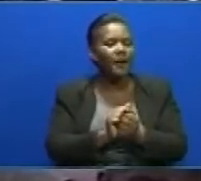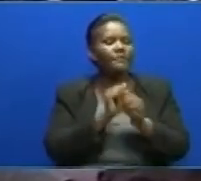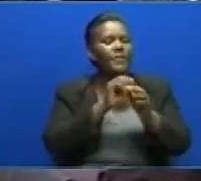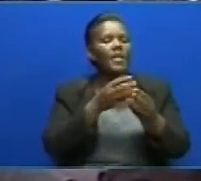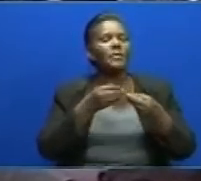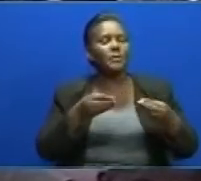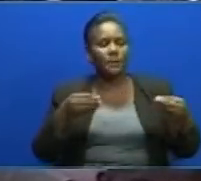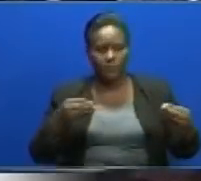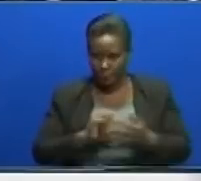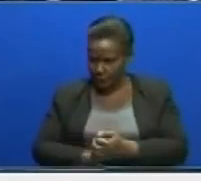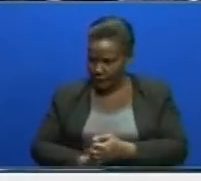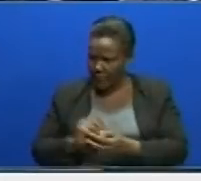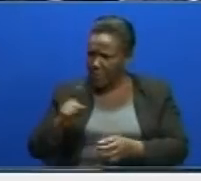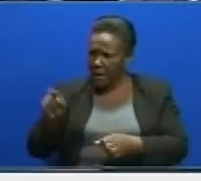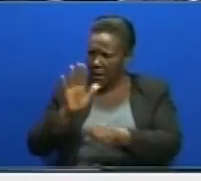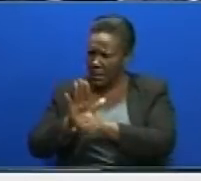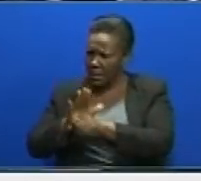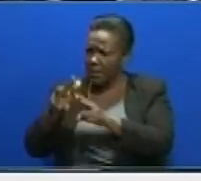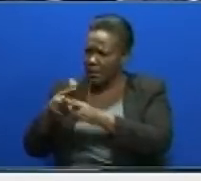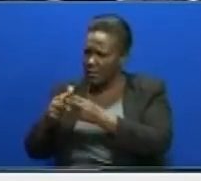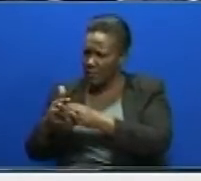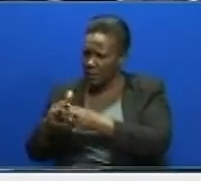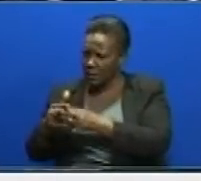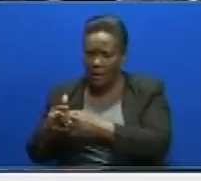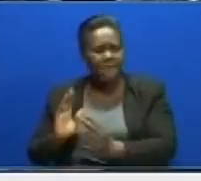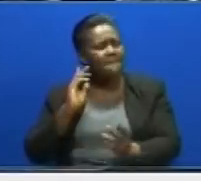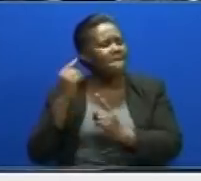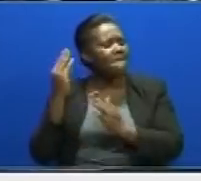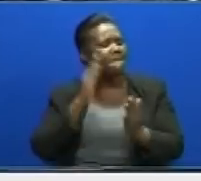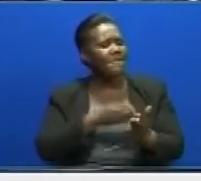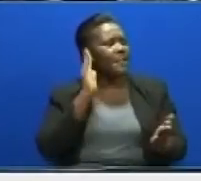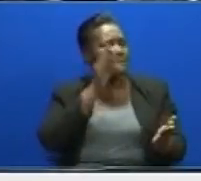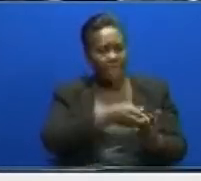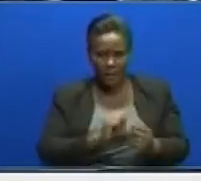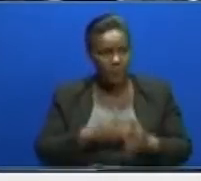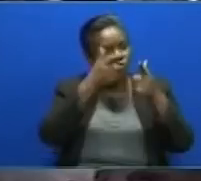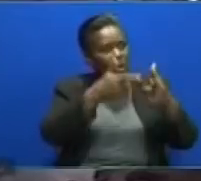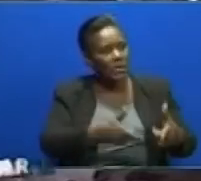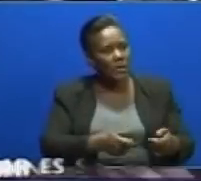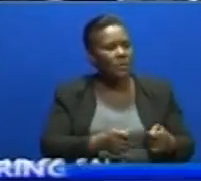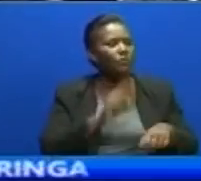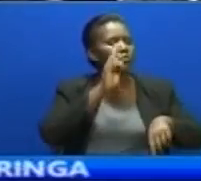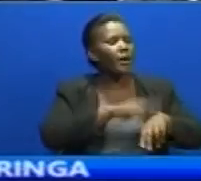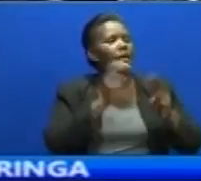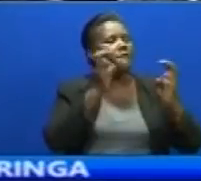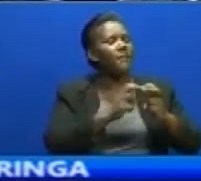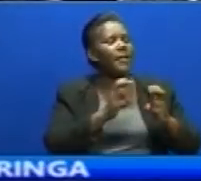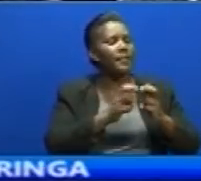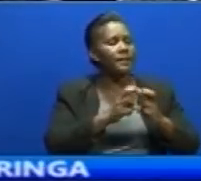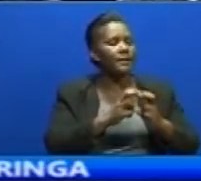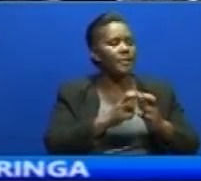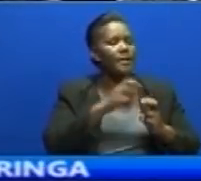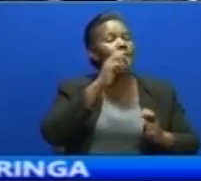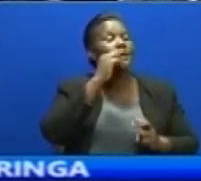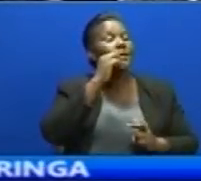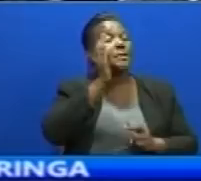kwenda kufuatilia faili. Mwasibu amelala na faili 7 days. Waziri anatoa deadline huku, mwasibu anatakiwa kuprocure